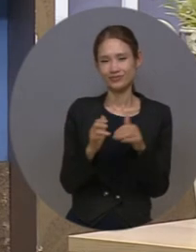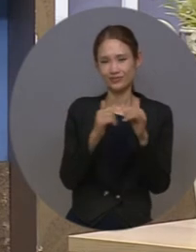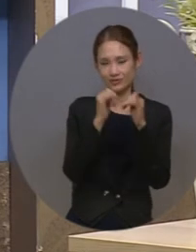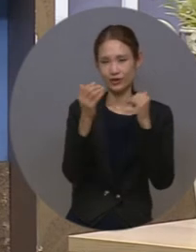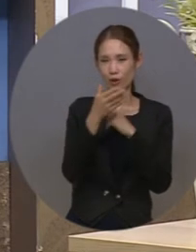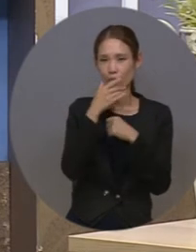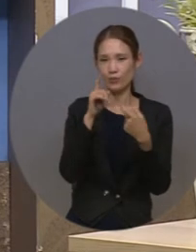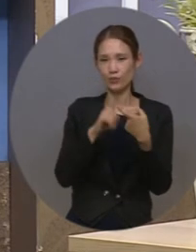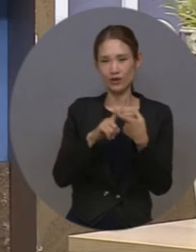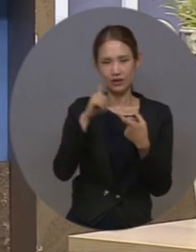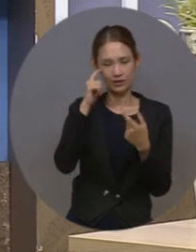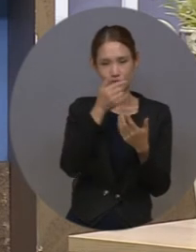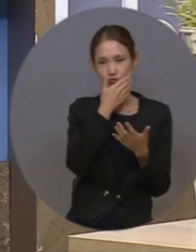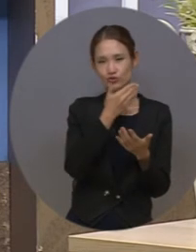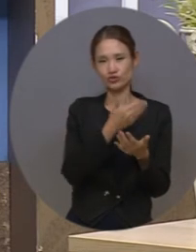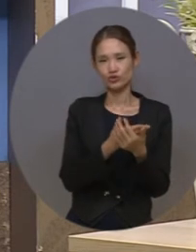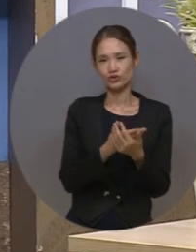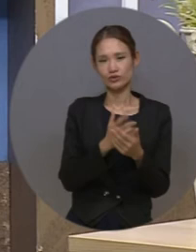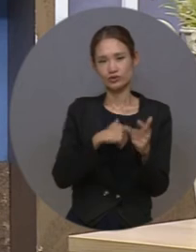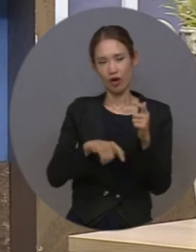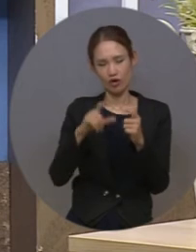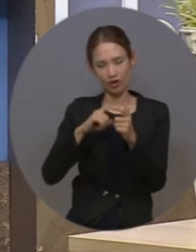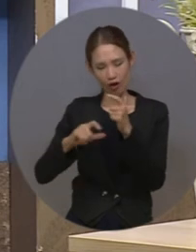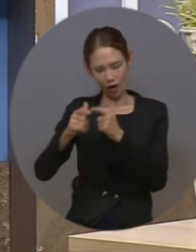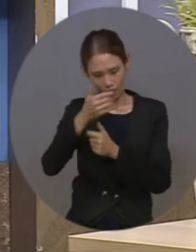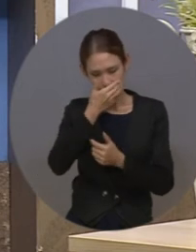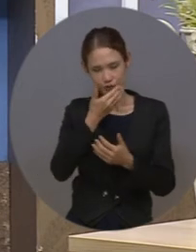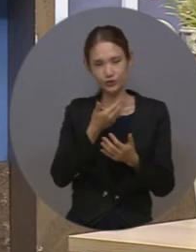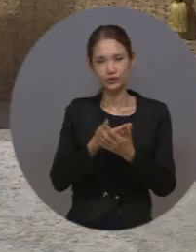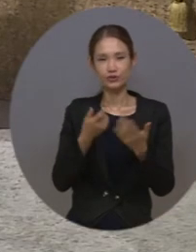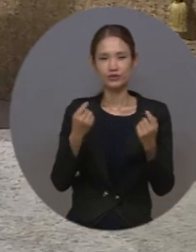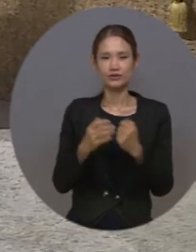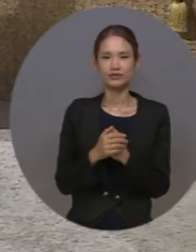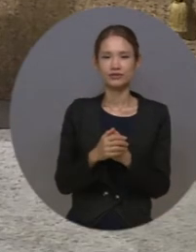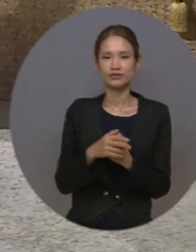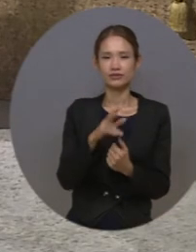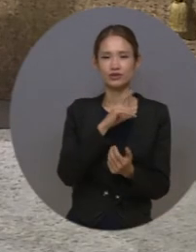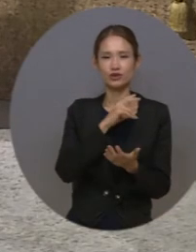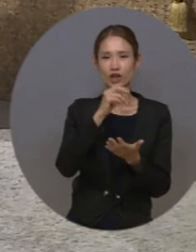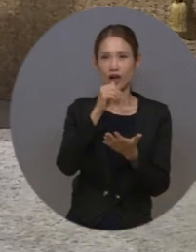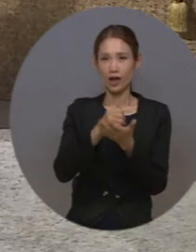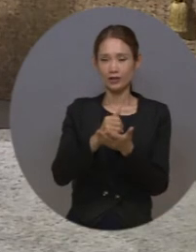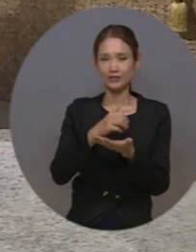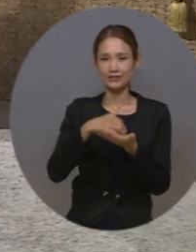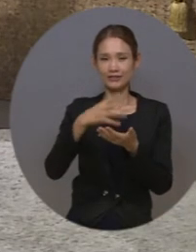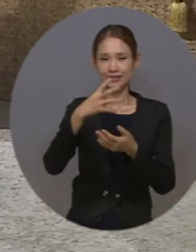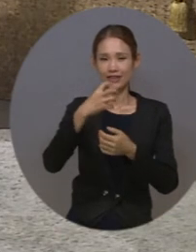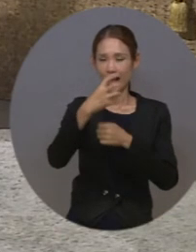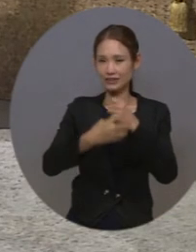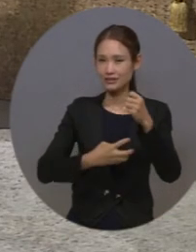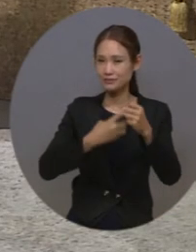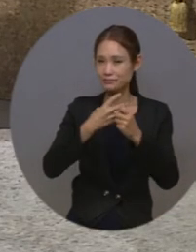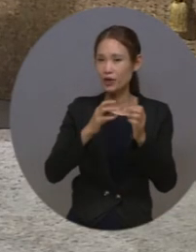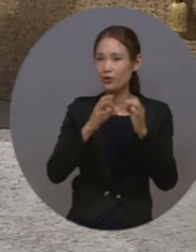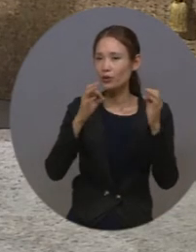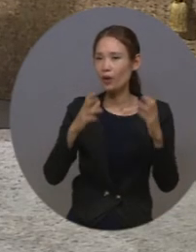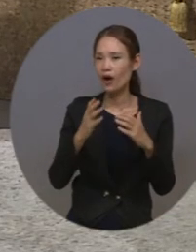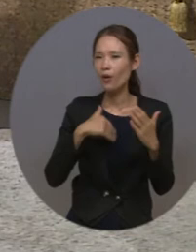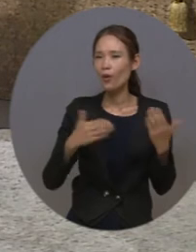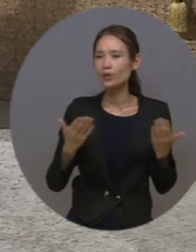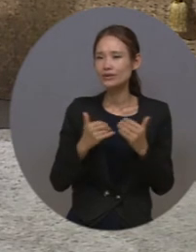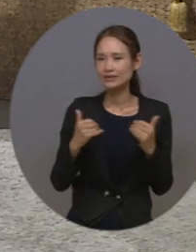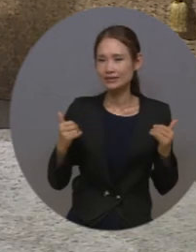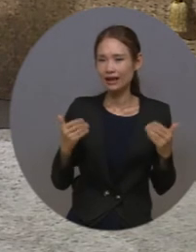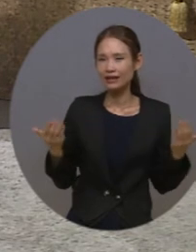사회복지 분야에 대한 중요성은 굉장히 더욱더 부각이 될 것 같은데요. 이제 의원님께서는 이 40년간 공직자로